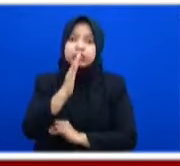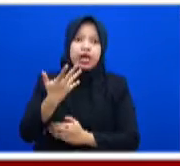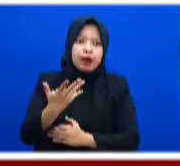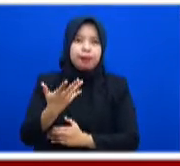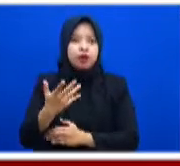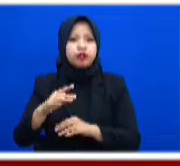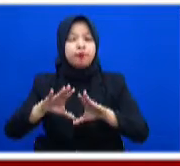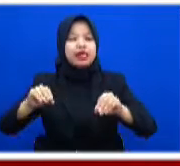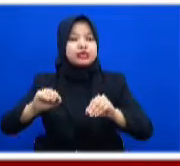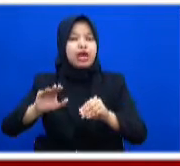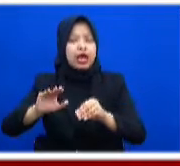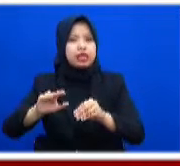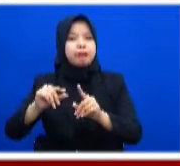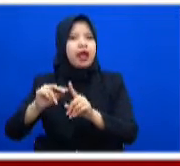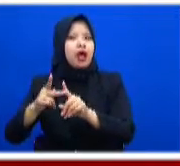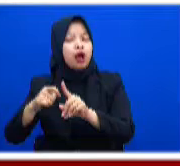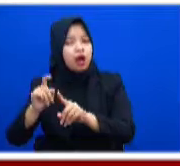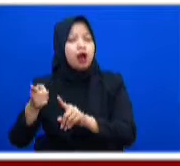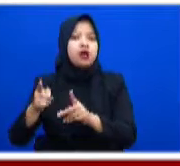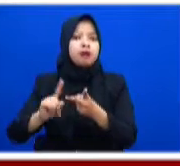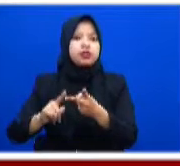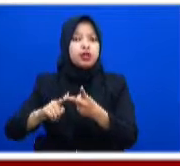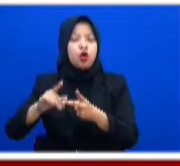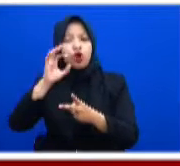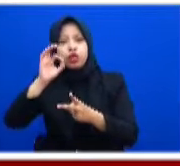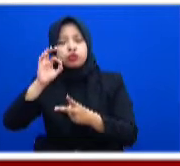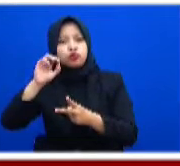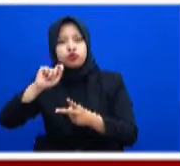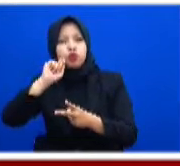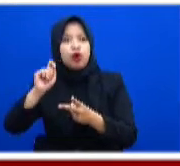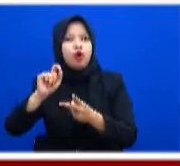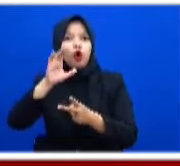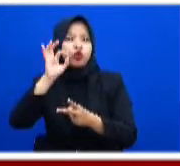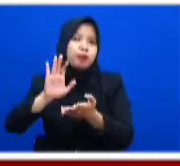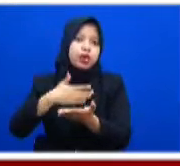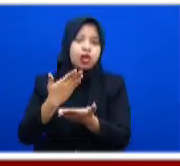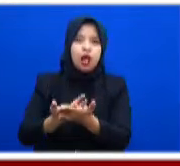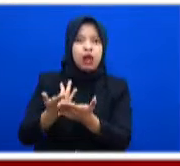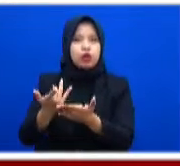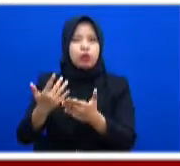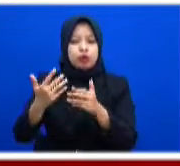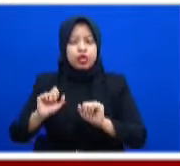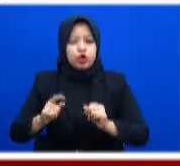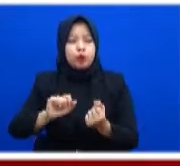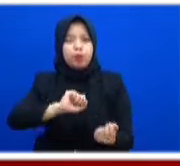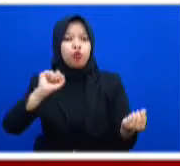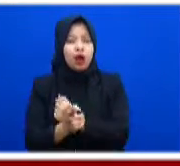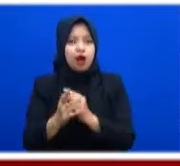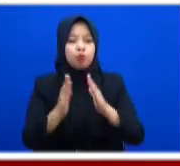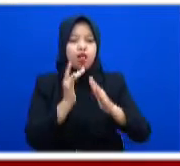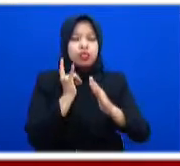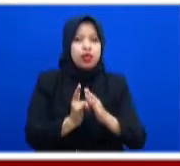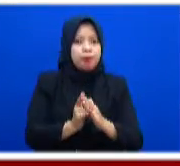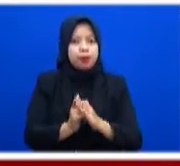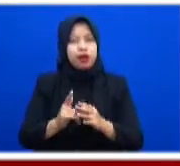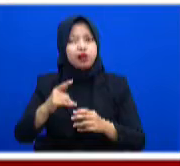pekerjaan, kehilangan kerabat, kehilangan anggota terdekat, atau ya kehidupan yang berubah total gitu kan. Dari kita sangat aktif, tiba-tiba harus duduk diam,